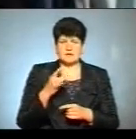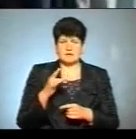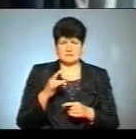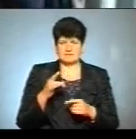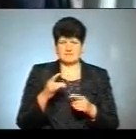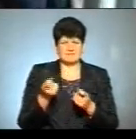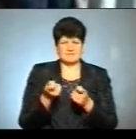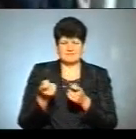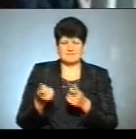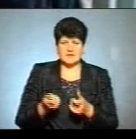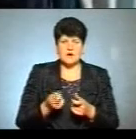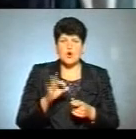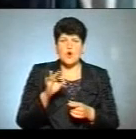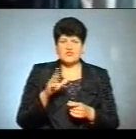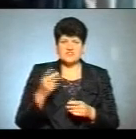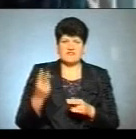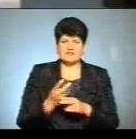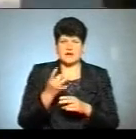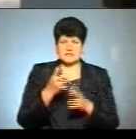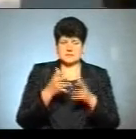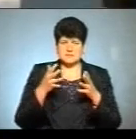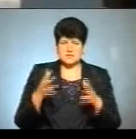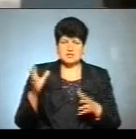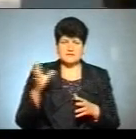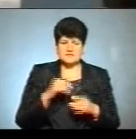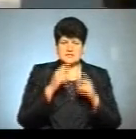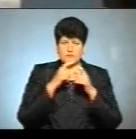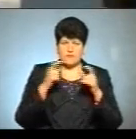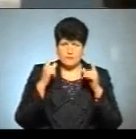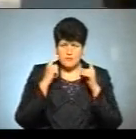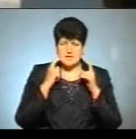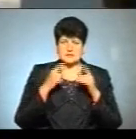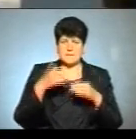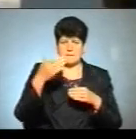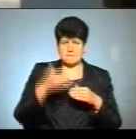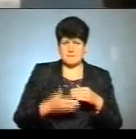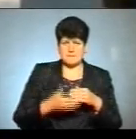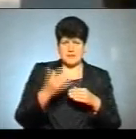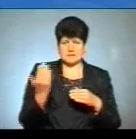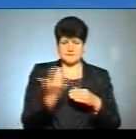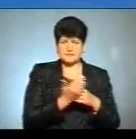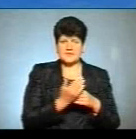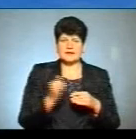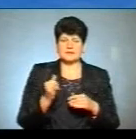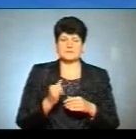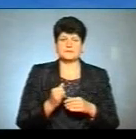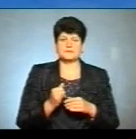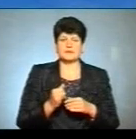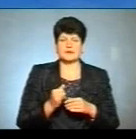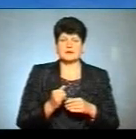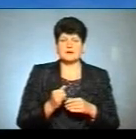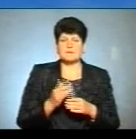пусті, овочевих у два рази більше. Всі торговці в масках із захисними пластиковими екранами та щитками.